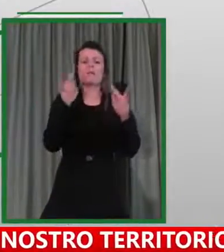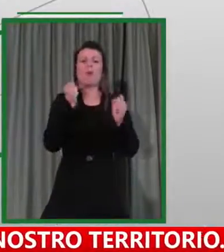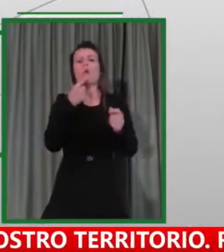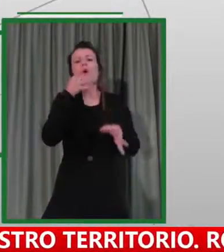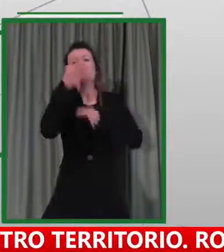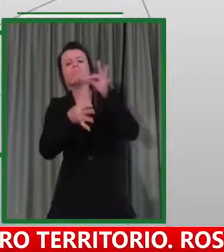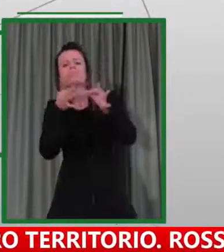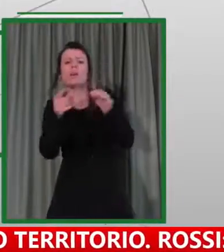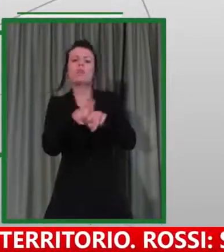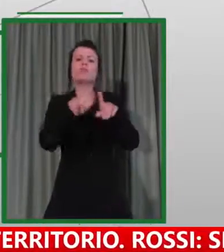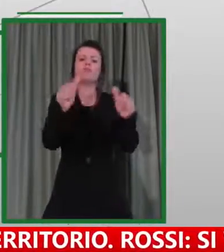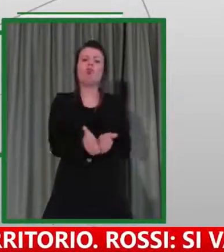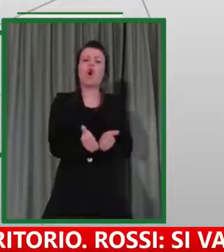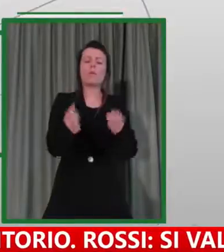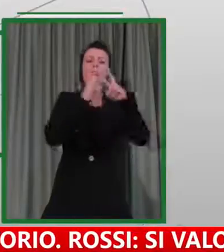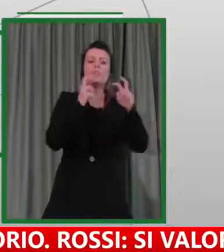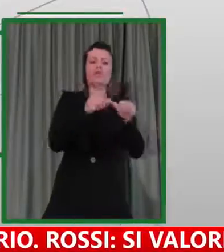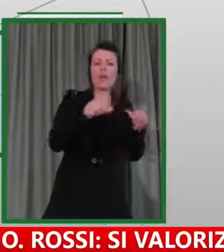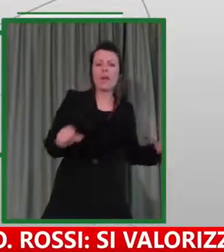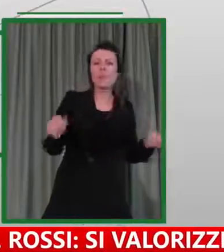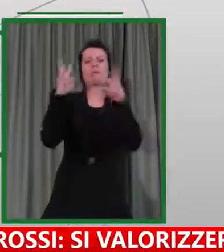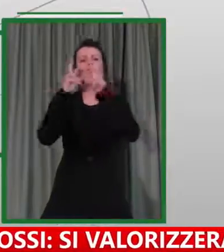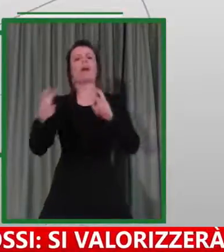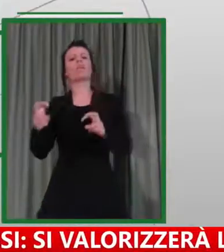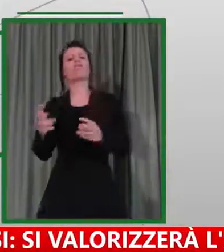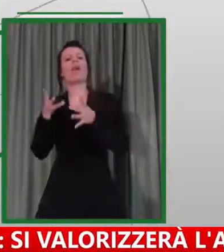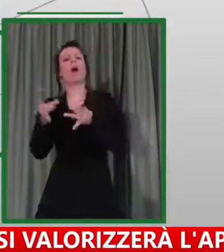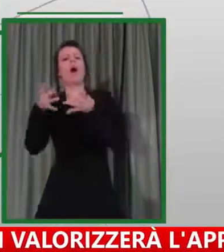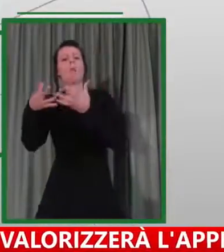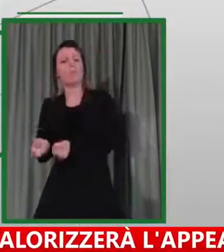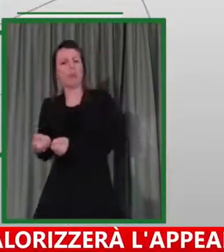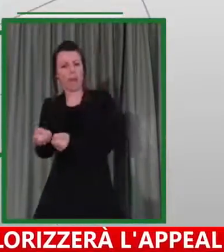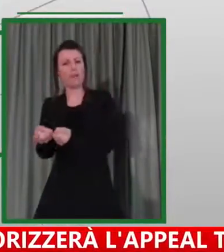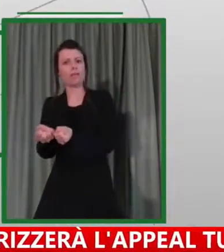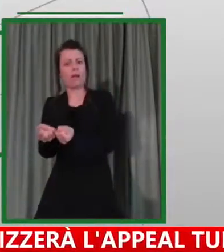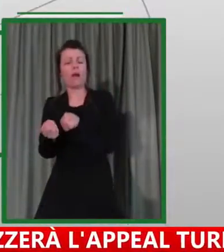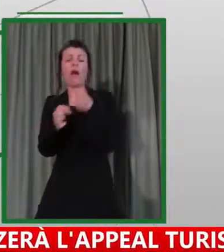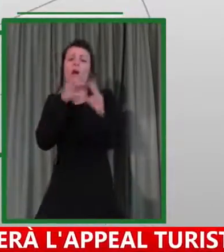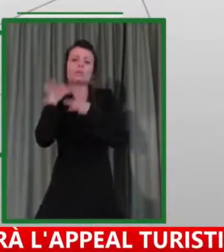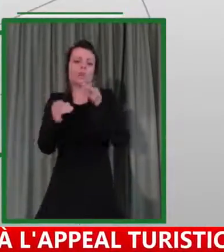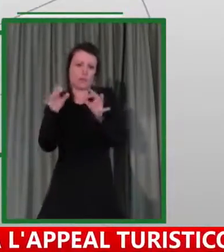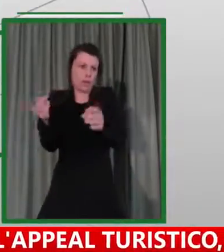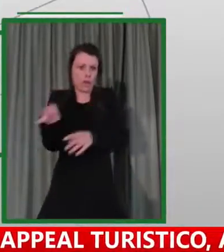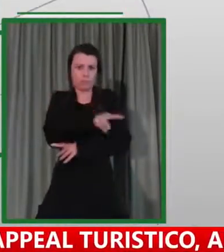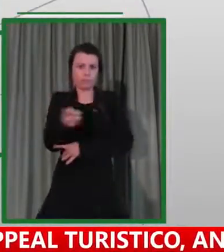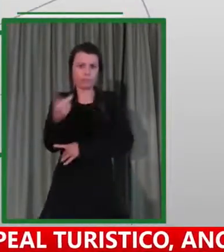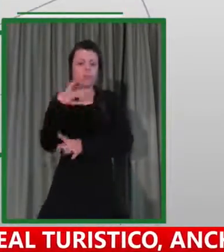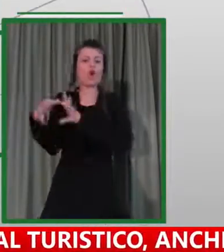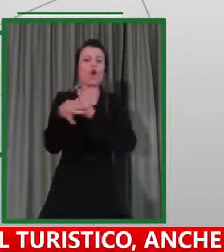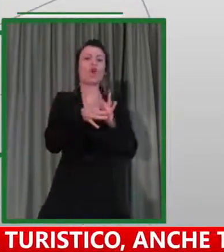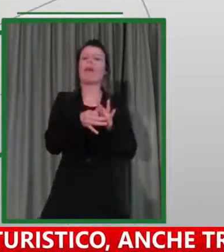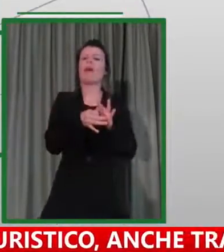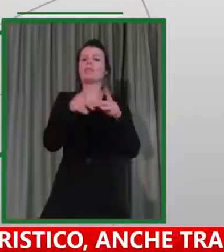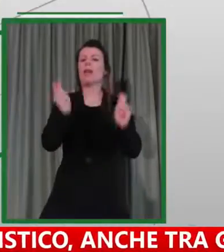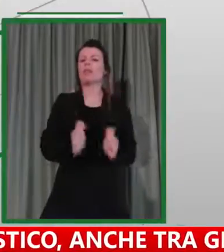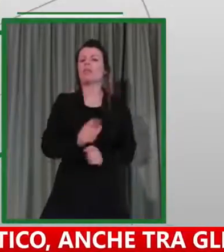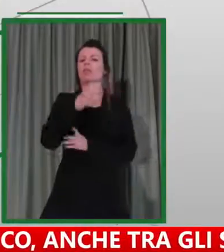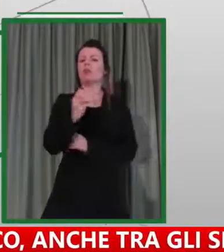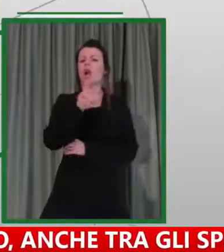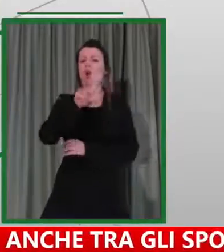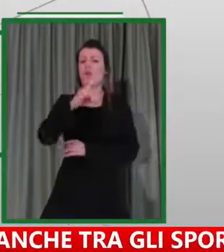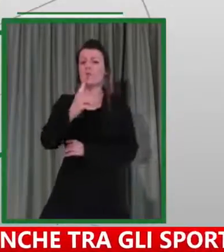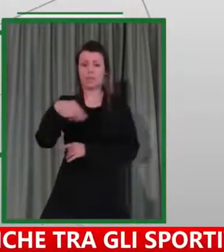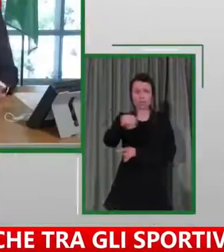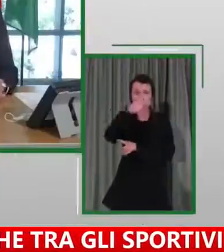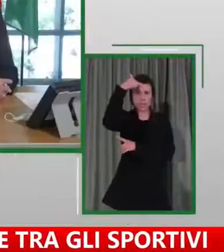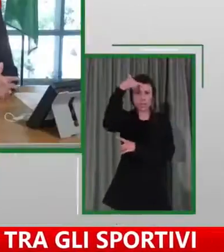applicata, ovviamente legata a quella che è stata l'emergenza Covid. Come saprete, il